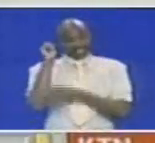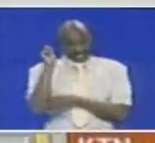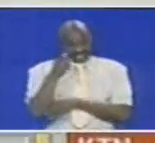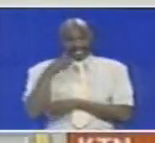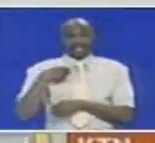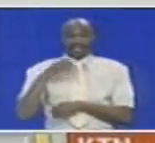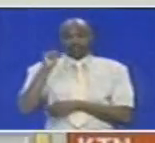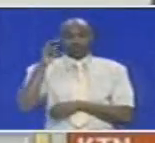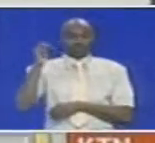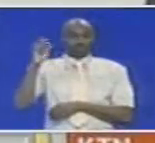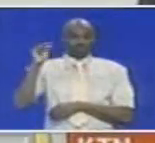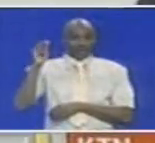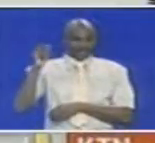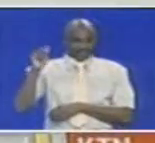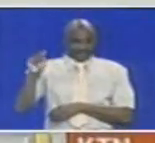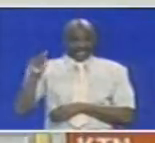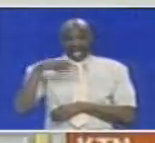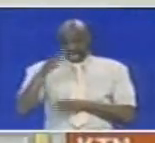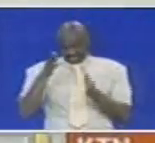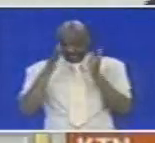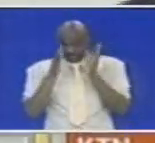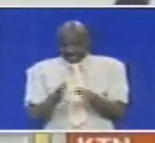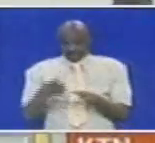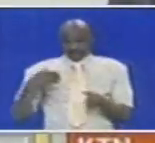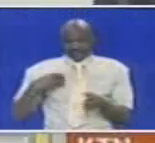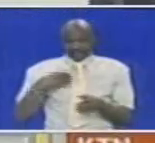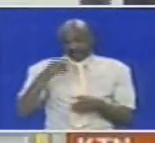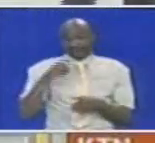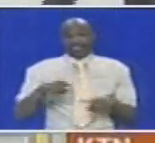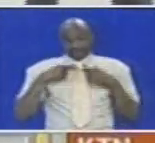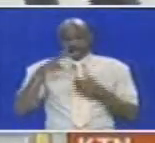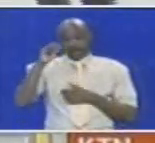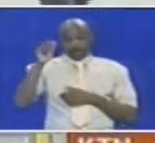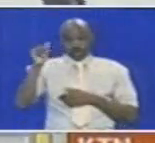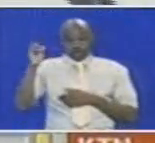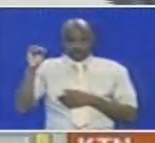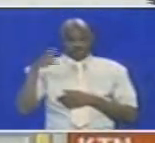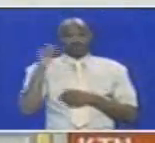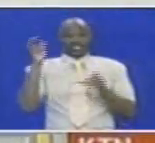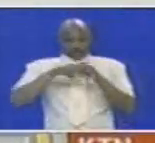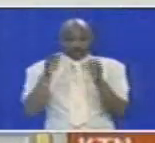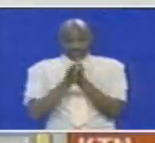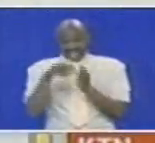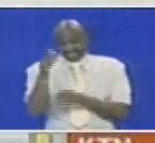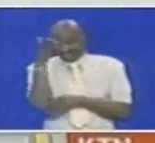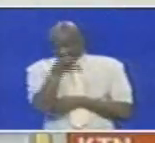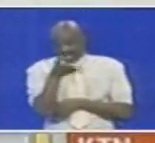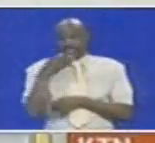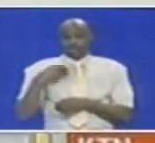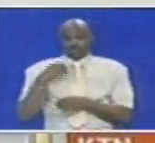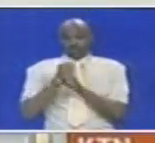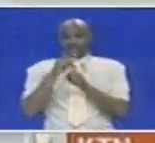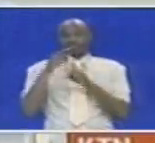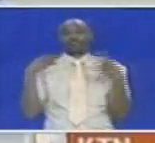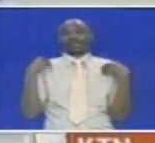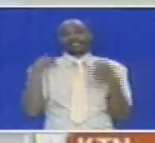nchini Botswana. Mkenya Ismail Changawa ambaye makao yake ni nchini Morocco pia anajiunga na wenzake nchini Botswana huku akipania kutia